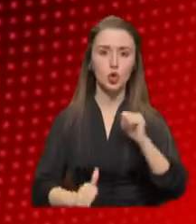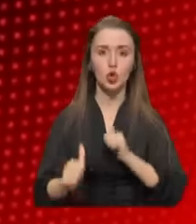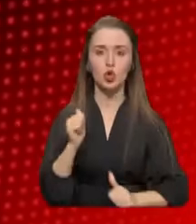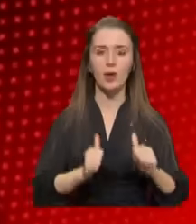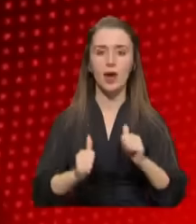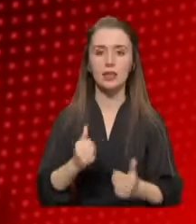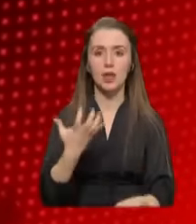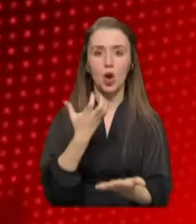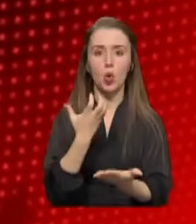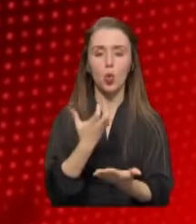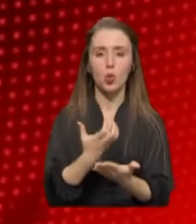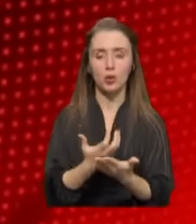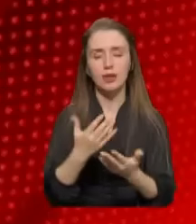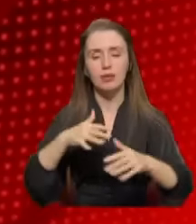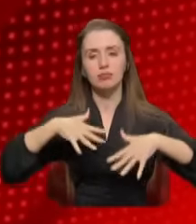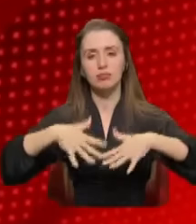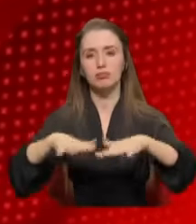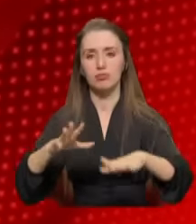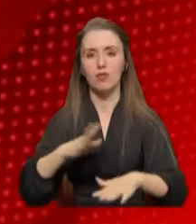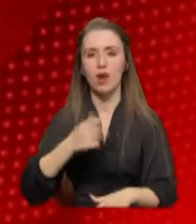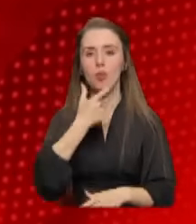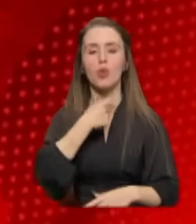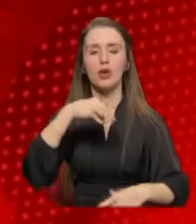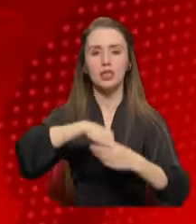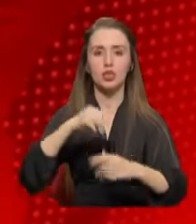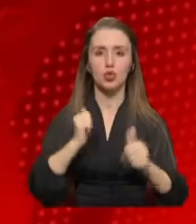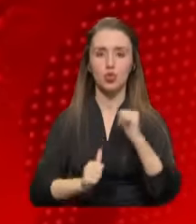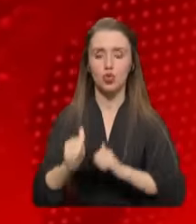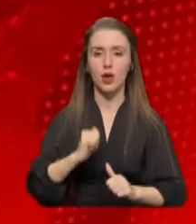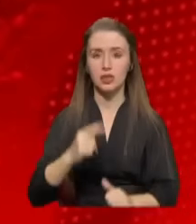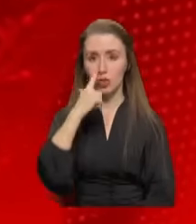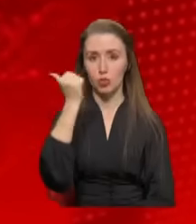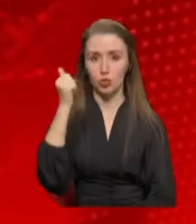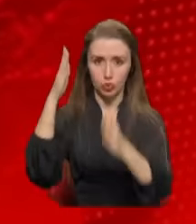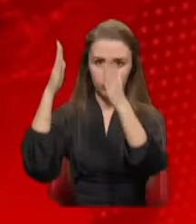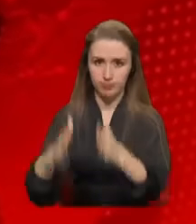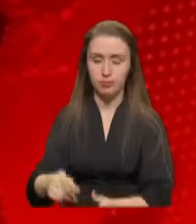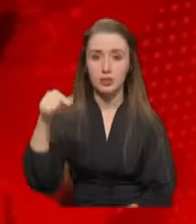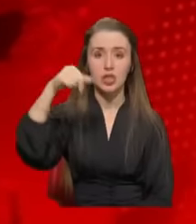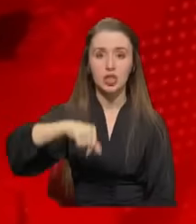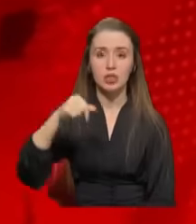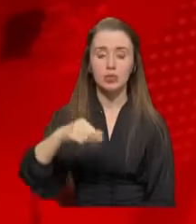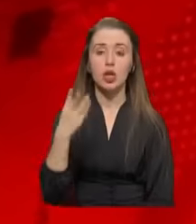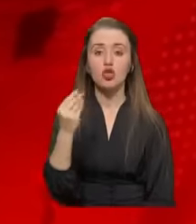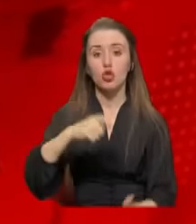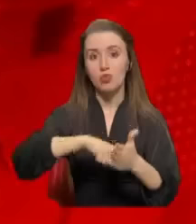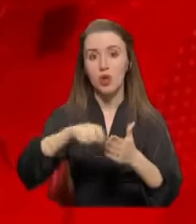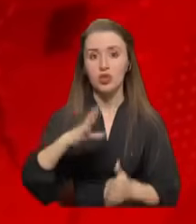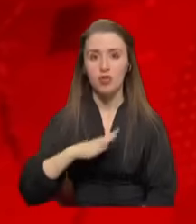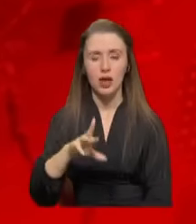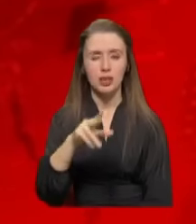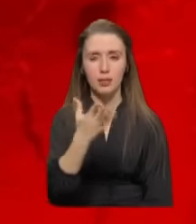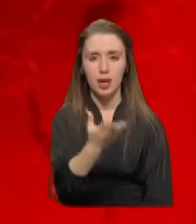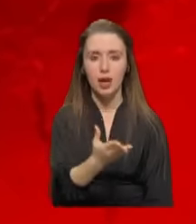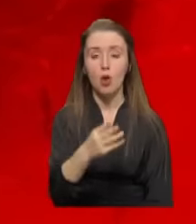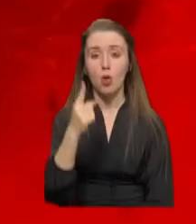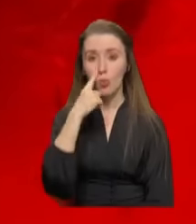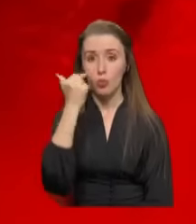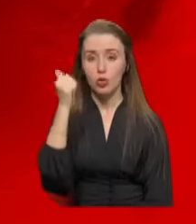Üniversitedeki uygulamalarıyla gündemden düşmeyen Boğaziçi Üniversitesi Rektörü Naci İnce bu kez çoklu maaşla gündemde. Rektör